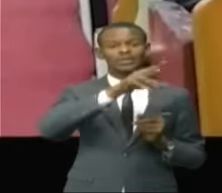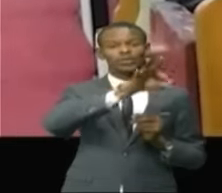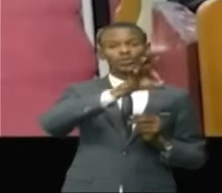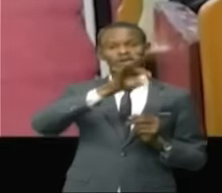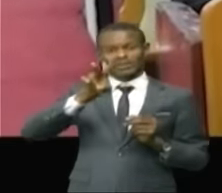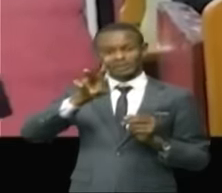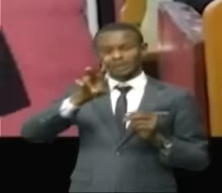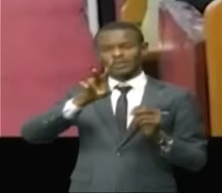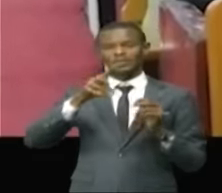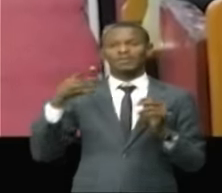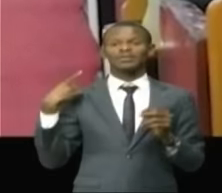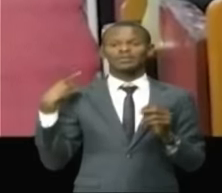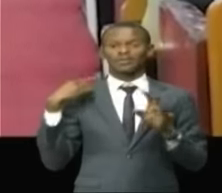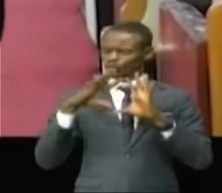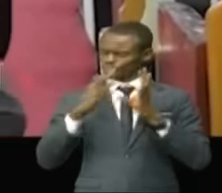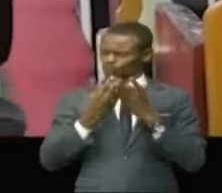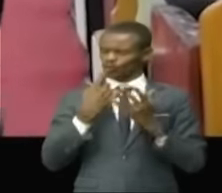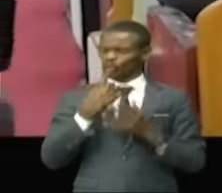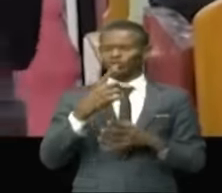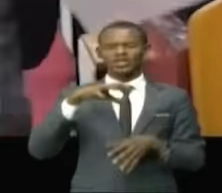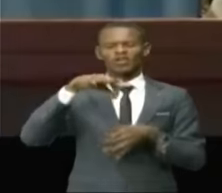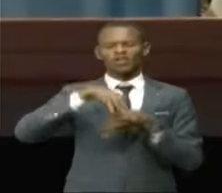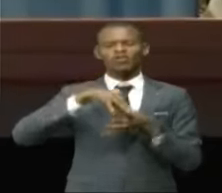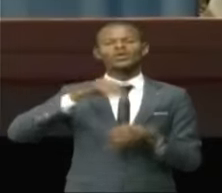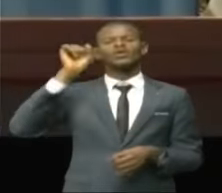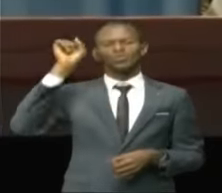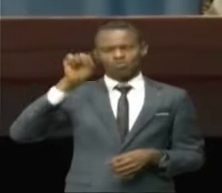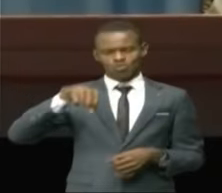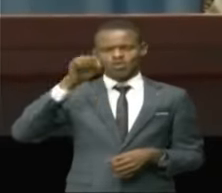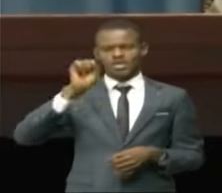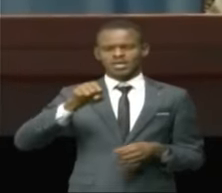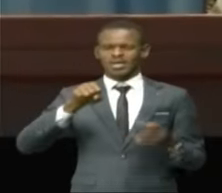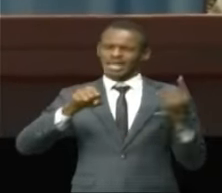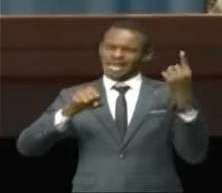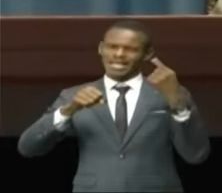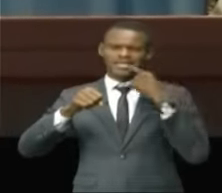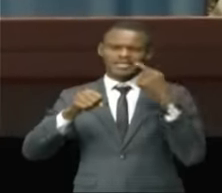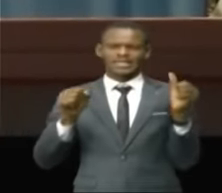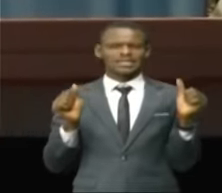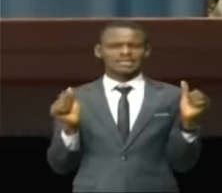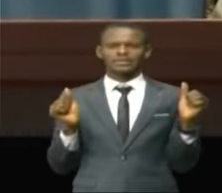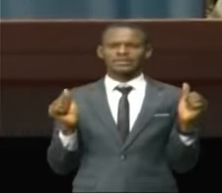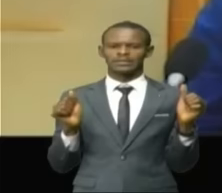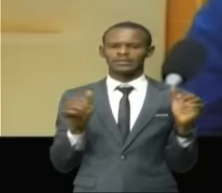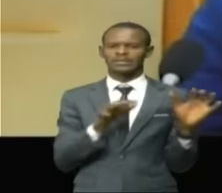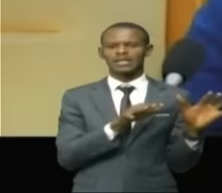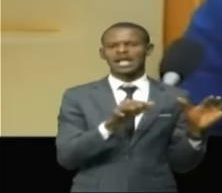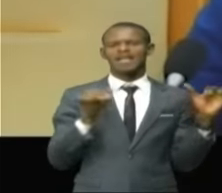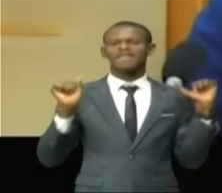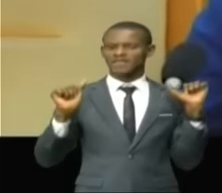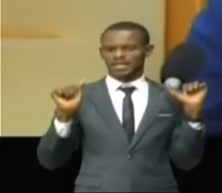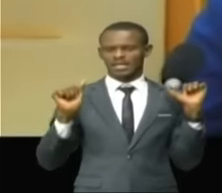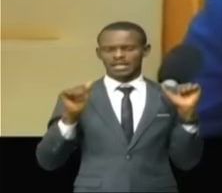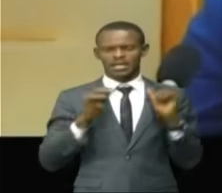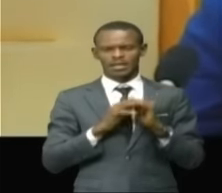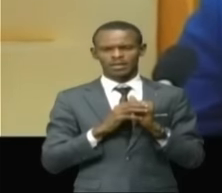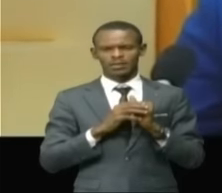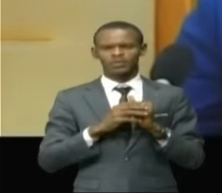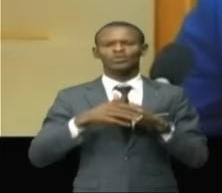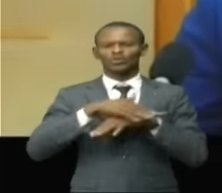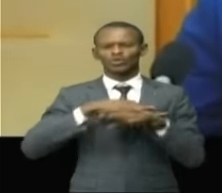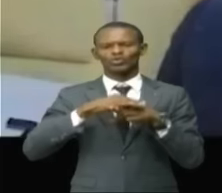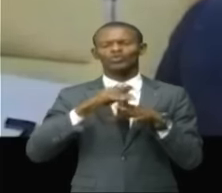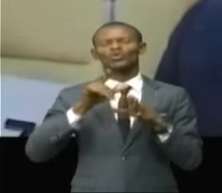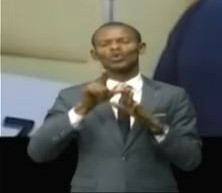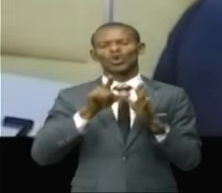voté oui, aucun député n'a voté non, un député a voté abstention sur la proposition de loi des tribunaux de commerce.